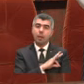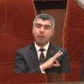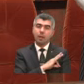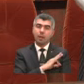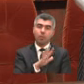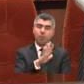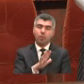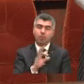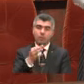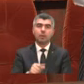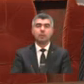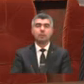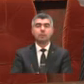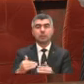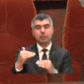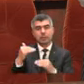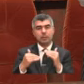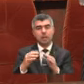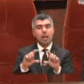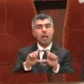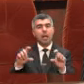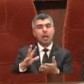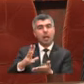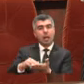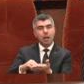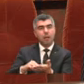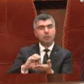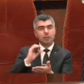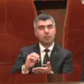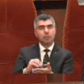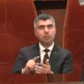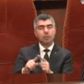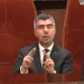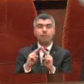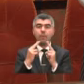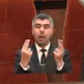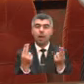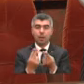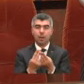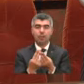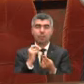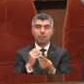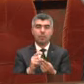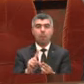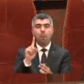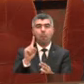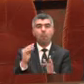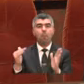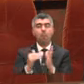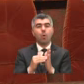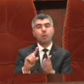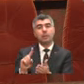من الامتيازات، بحال واحد بطاقة الدفع دولية اللي مسقفة في 1,000,000 درهم